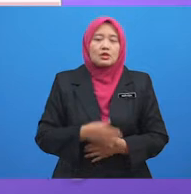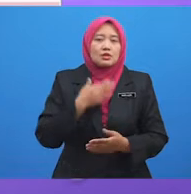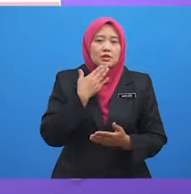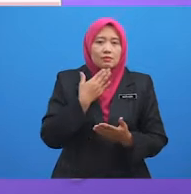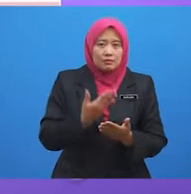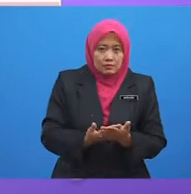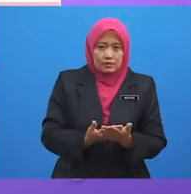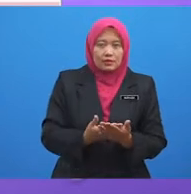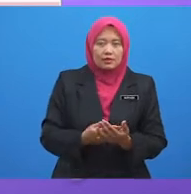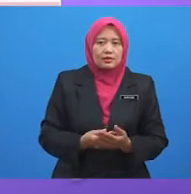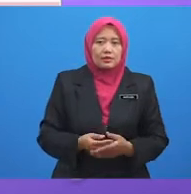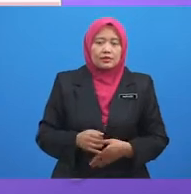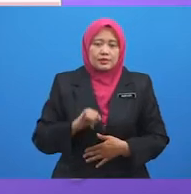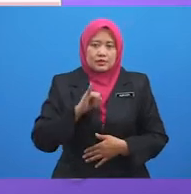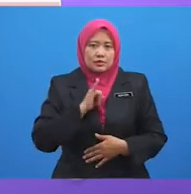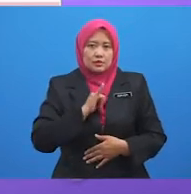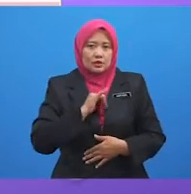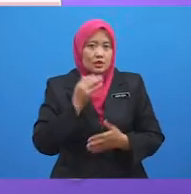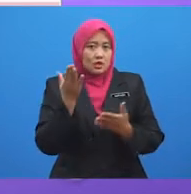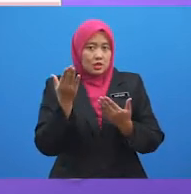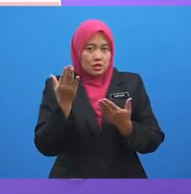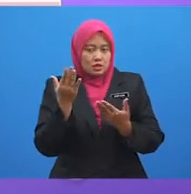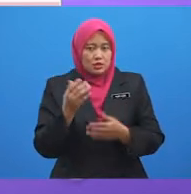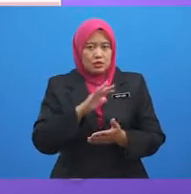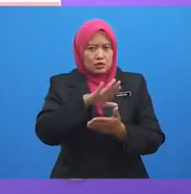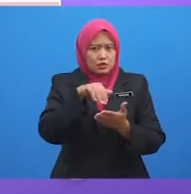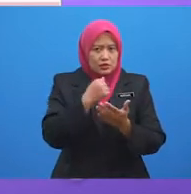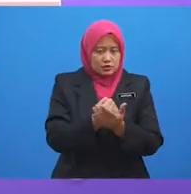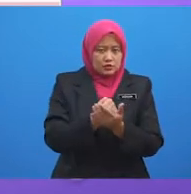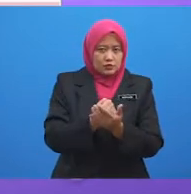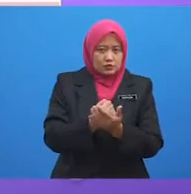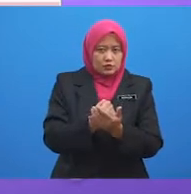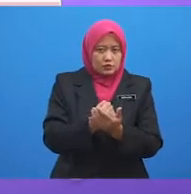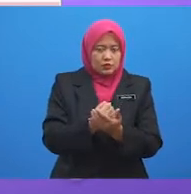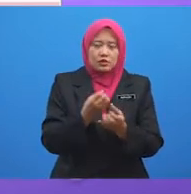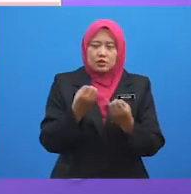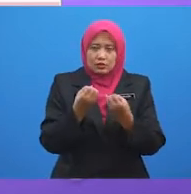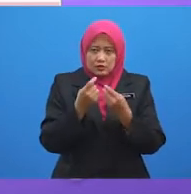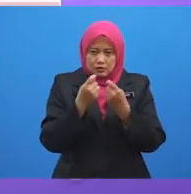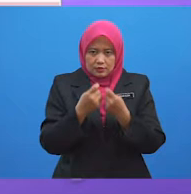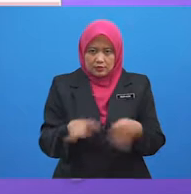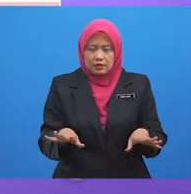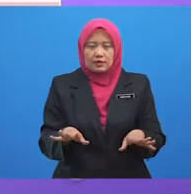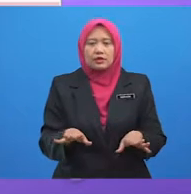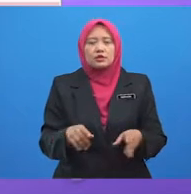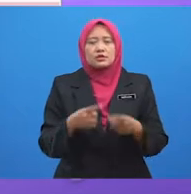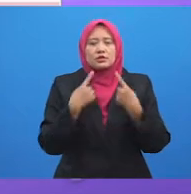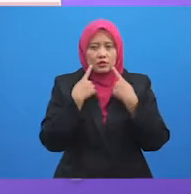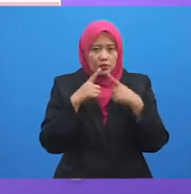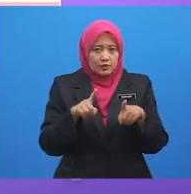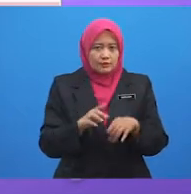Baiklah, murid-murid, saya harap murid-murid telah menjawab soalan dengan